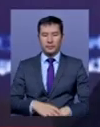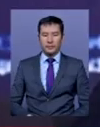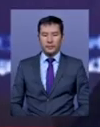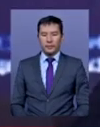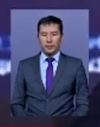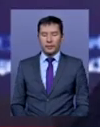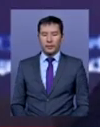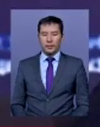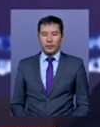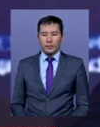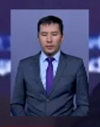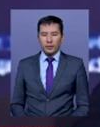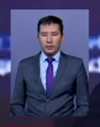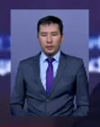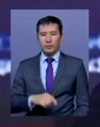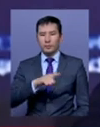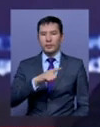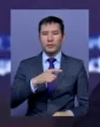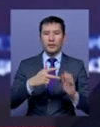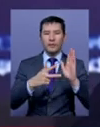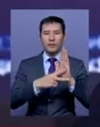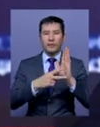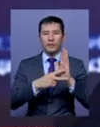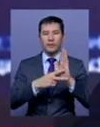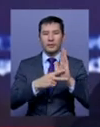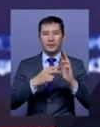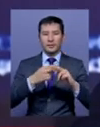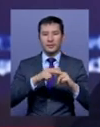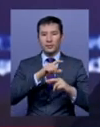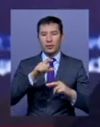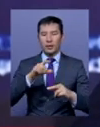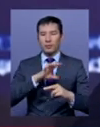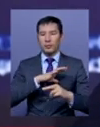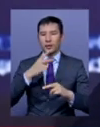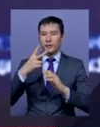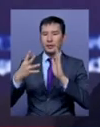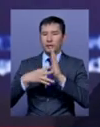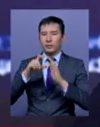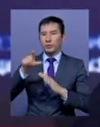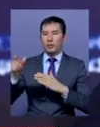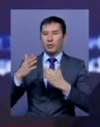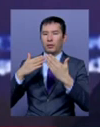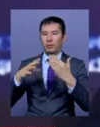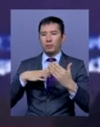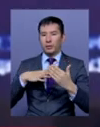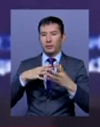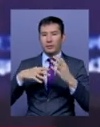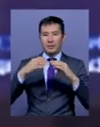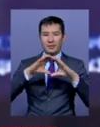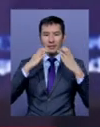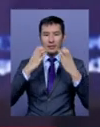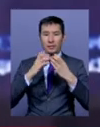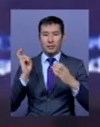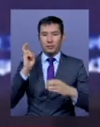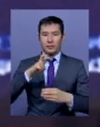Установлено 29 контактных лиц, все отстранены от посещения стадиона «Барыс-Арена». И на стадионе проведена